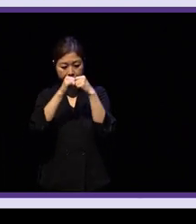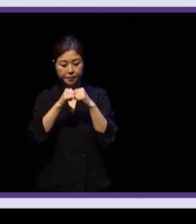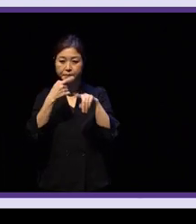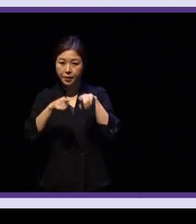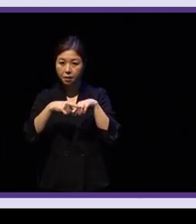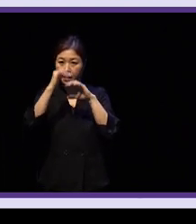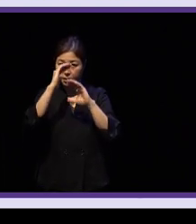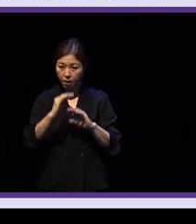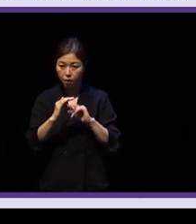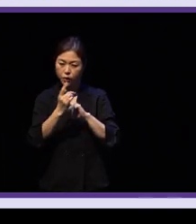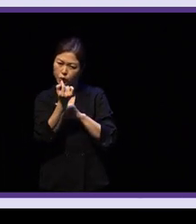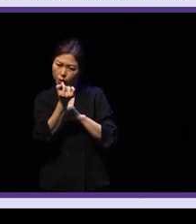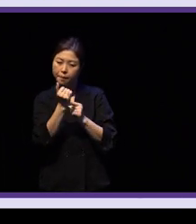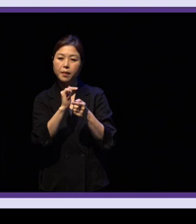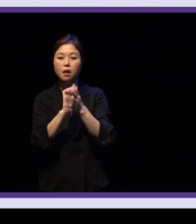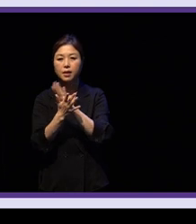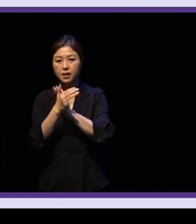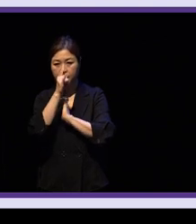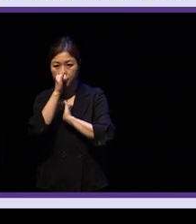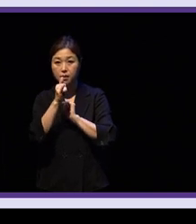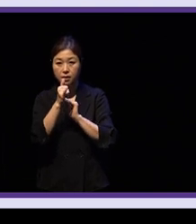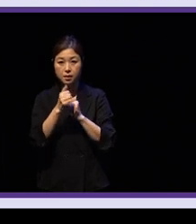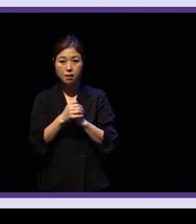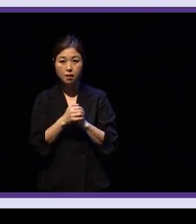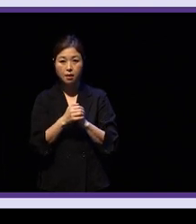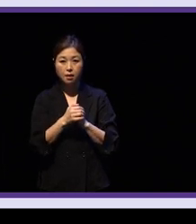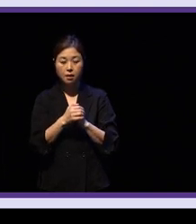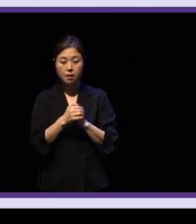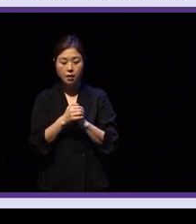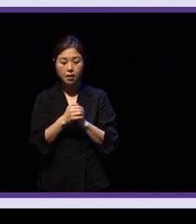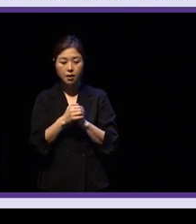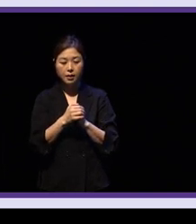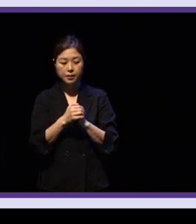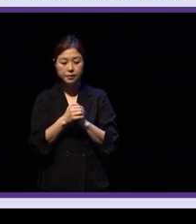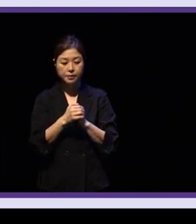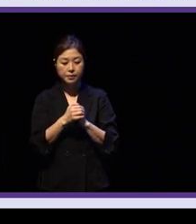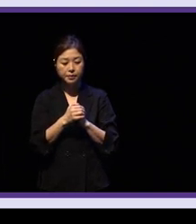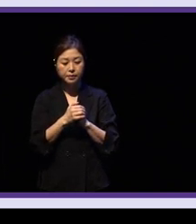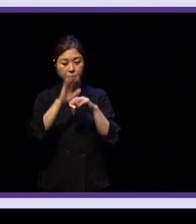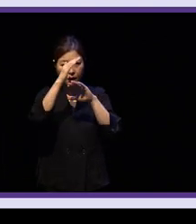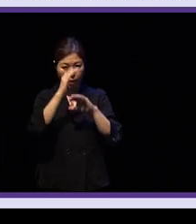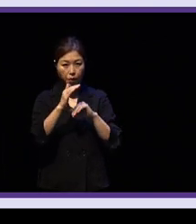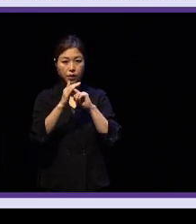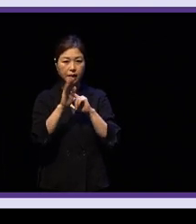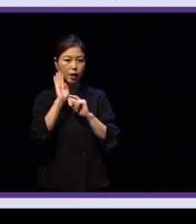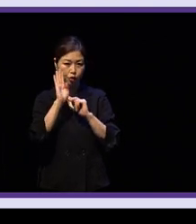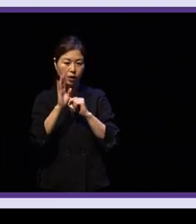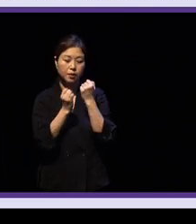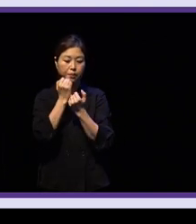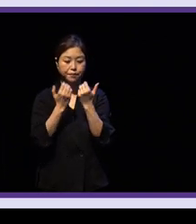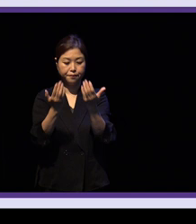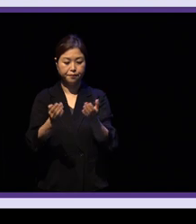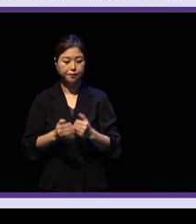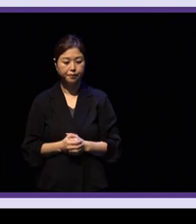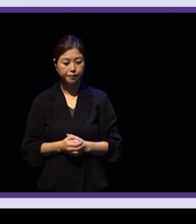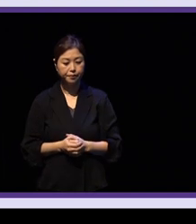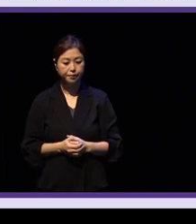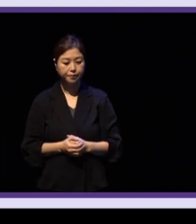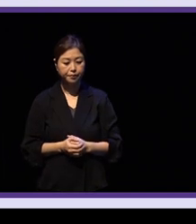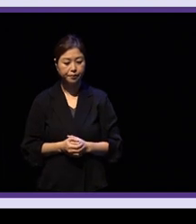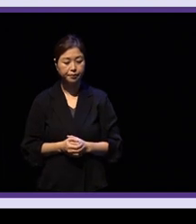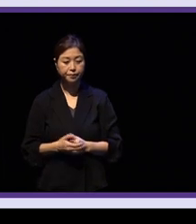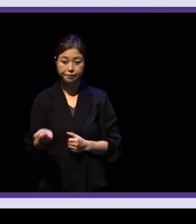내용은 조금 달라진 부분인데 일단 참고사항에 또 나온 부분이 있어서 말씀드리겠습니다 그리고 저희 사업은